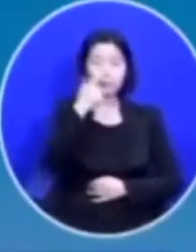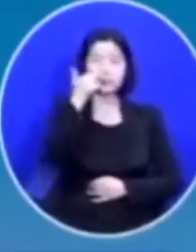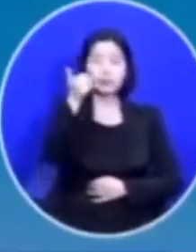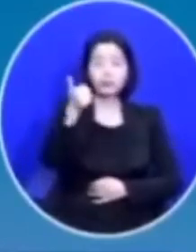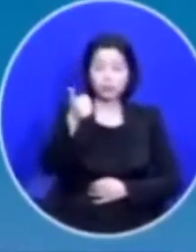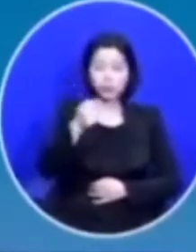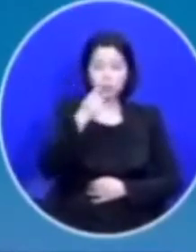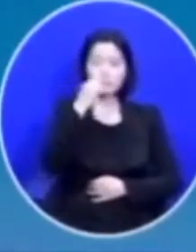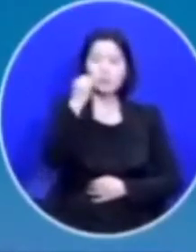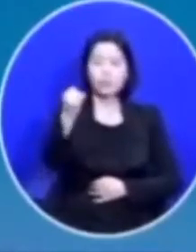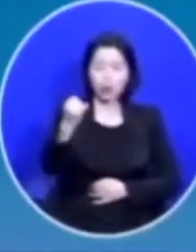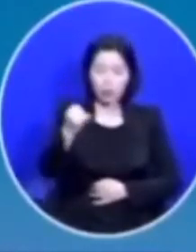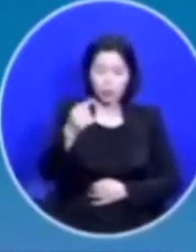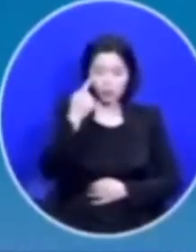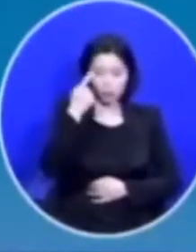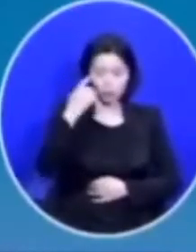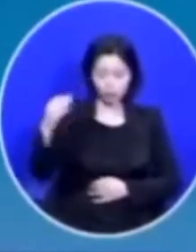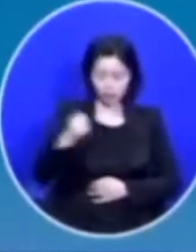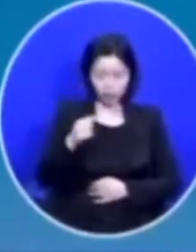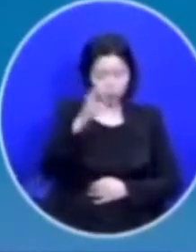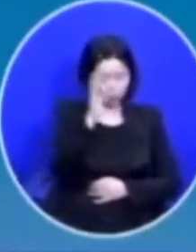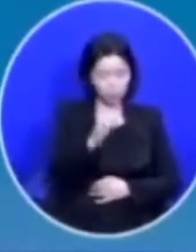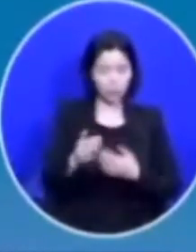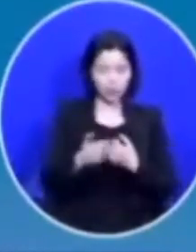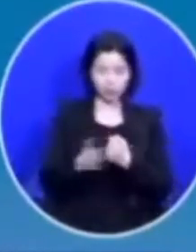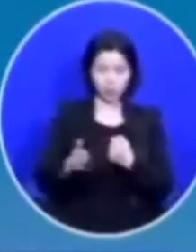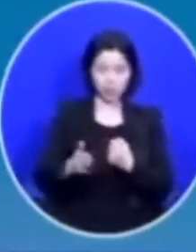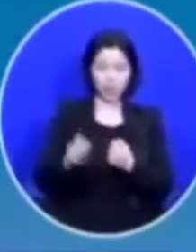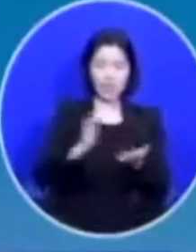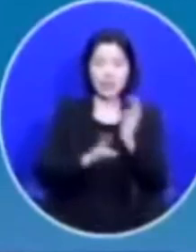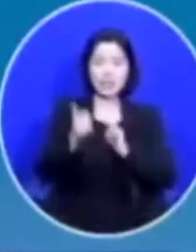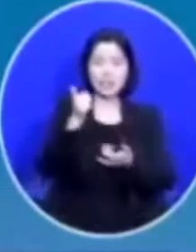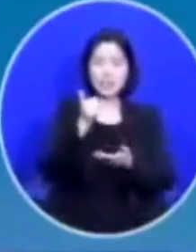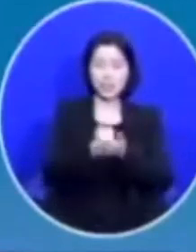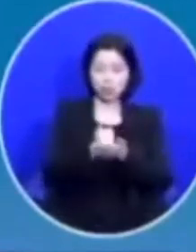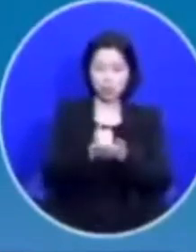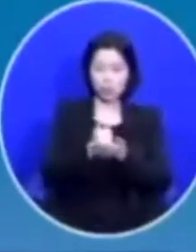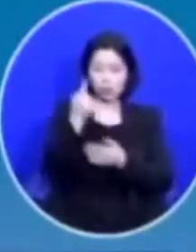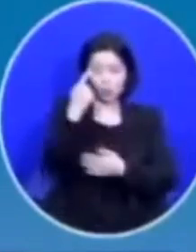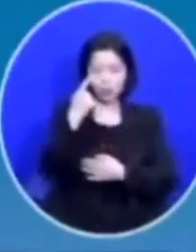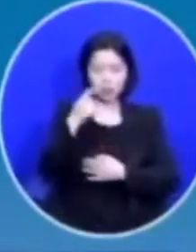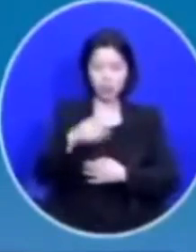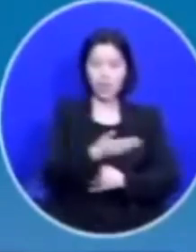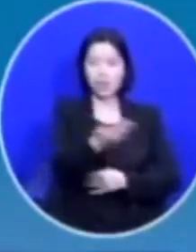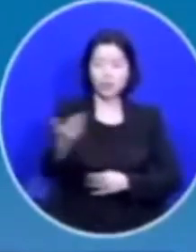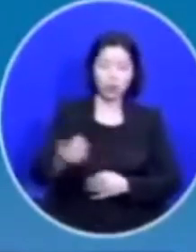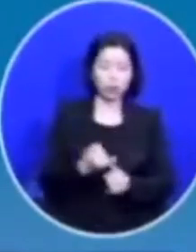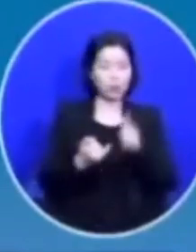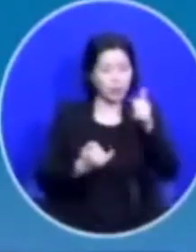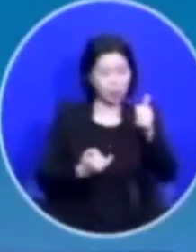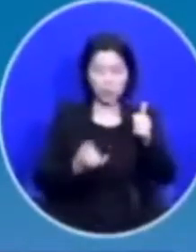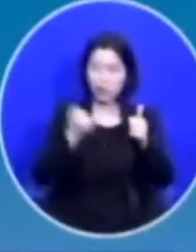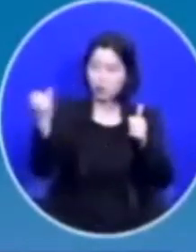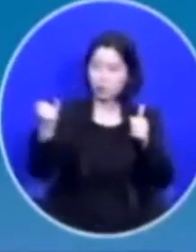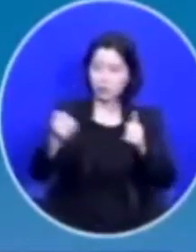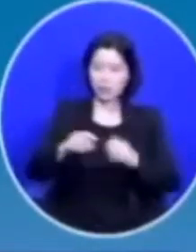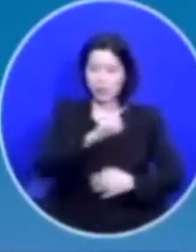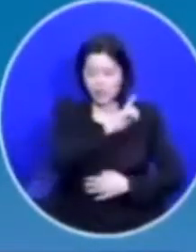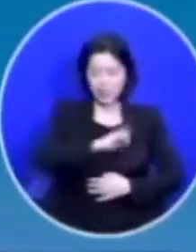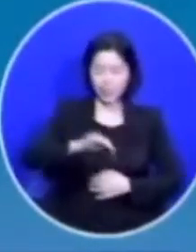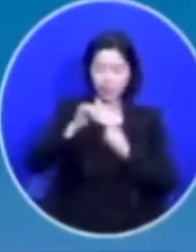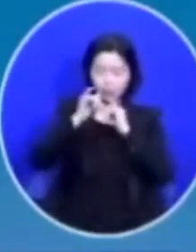엄마 눈으로 보니까 예수님의 눈에는 여러분의 남편이 여러분의 아내가 제일 훌륭하고